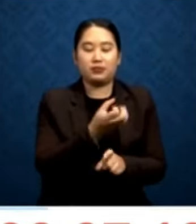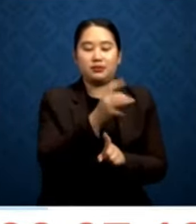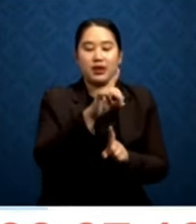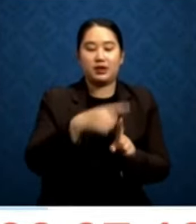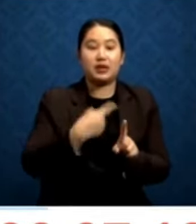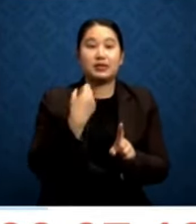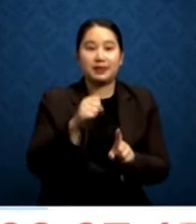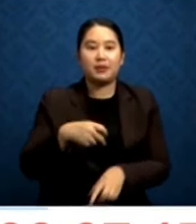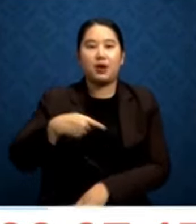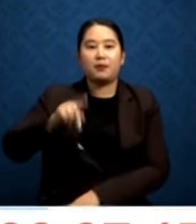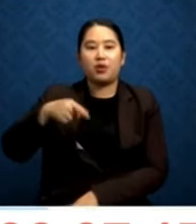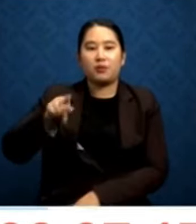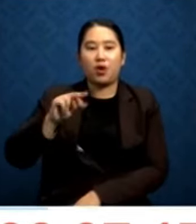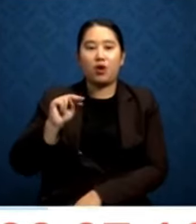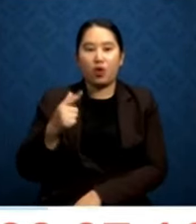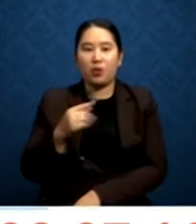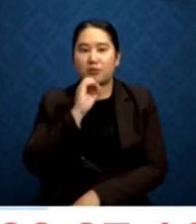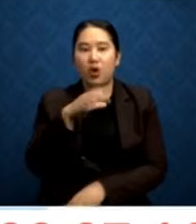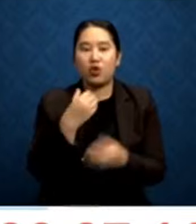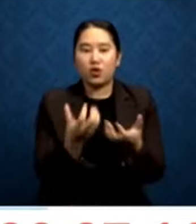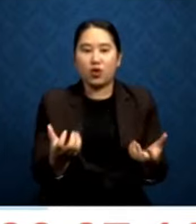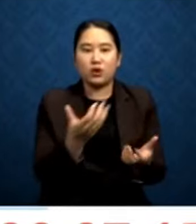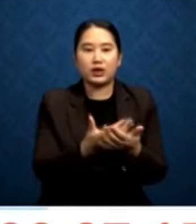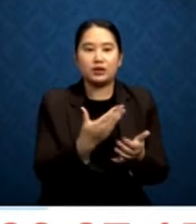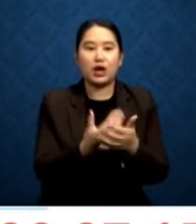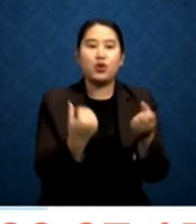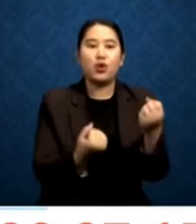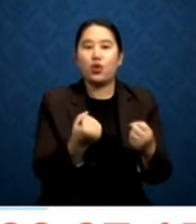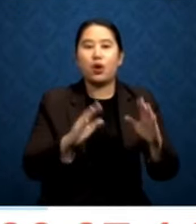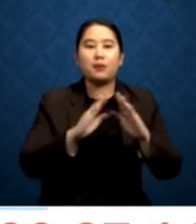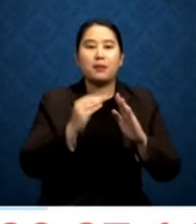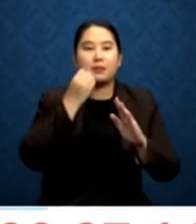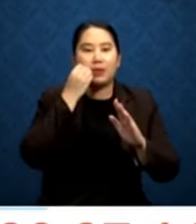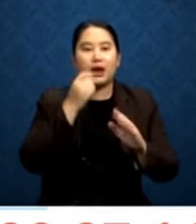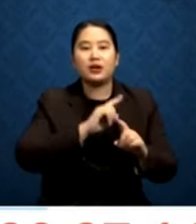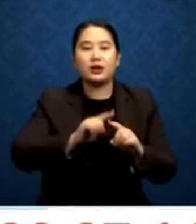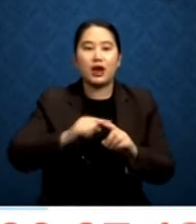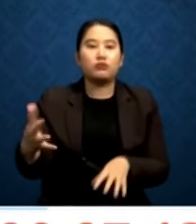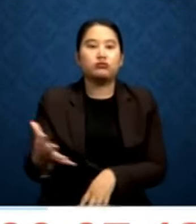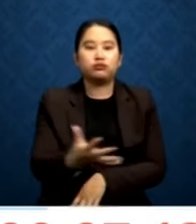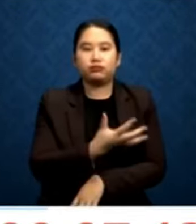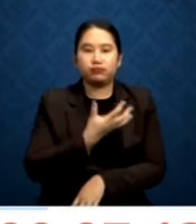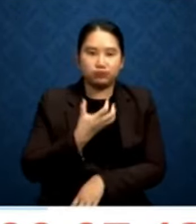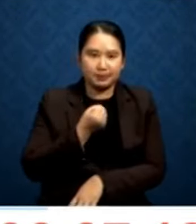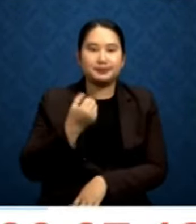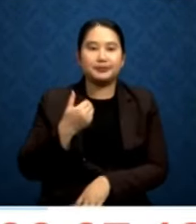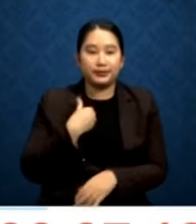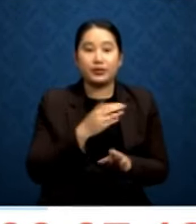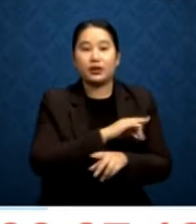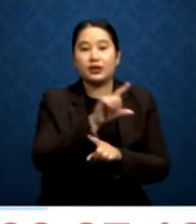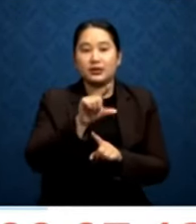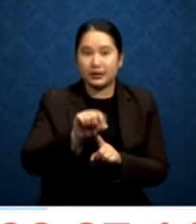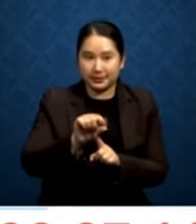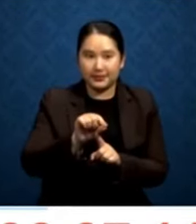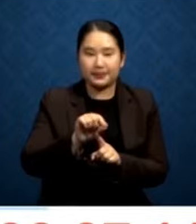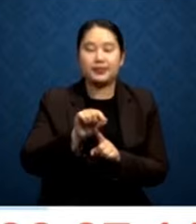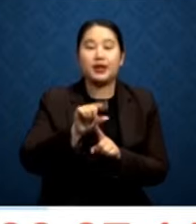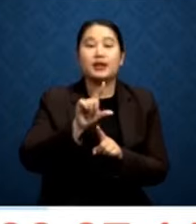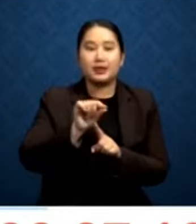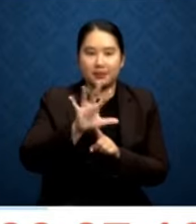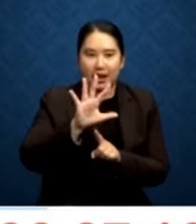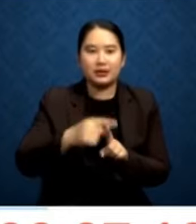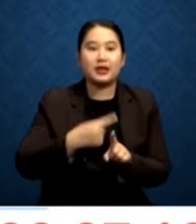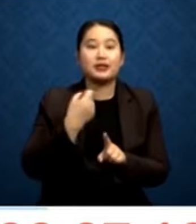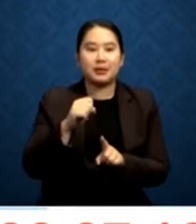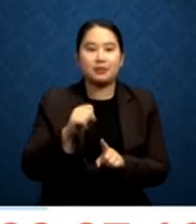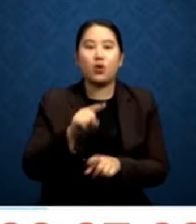นั้รกมีการยืดอายภắcษิลของ THEIcon ในรร็และต่มาวท 25 ตราคม